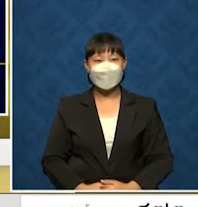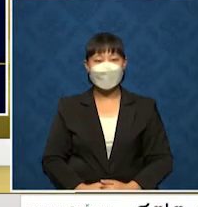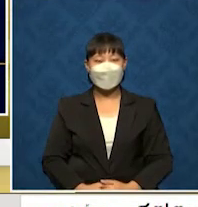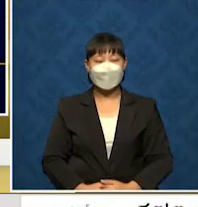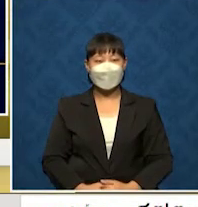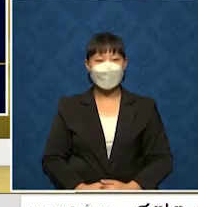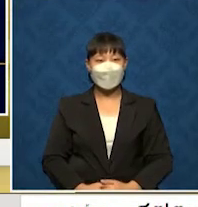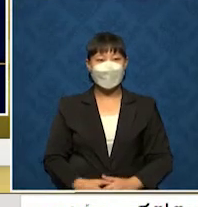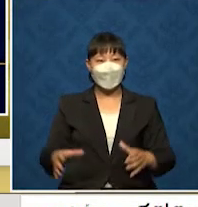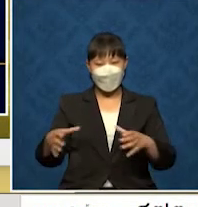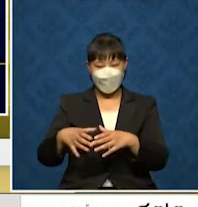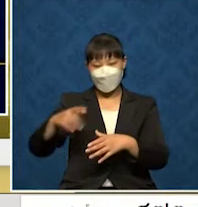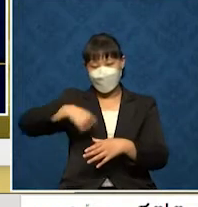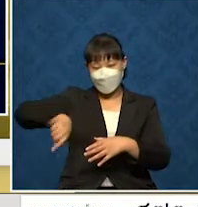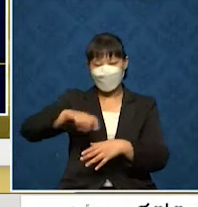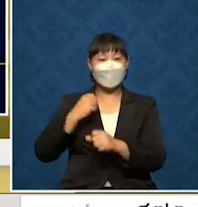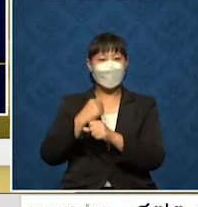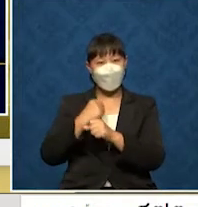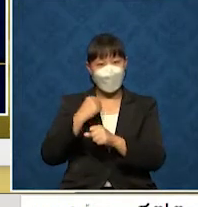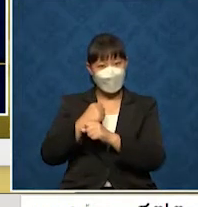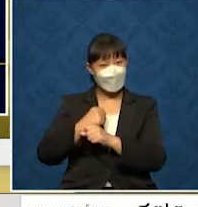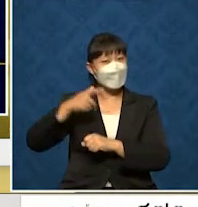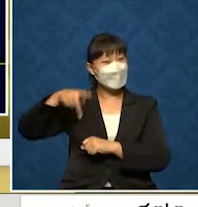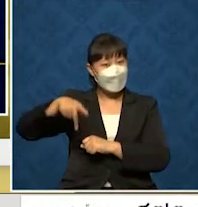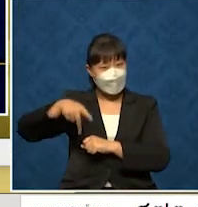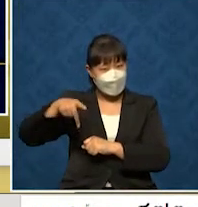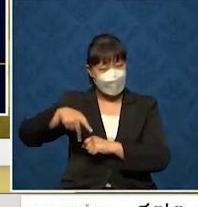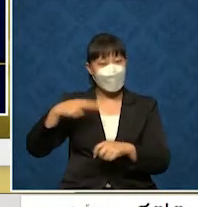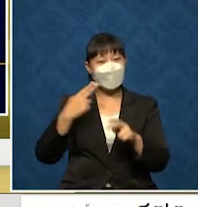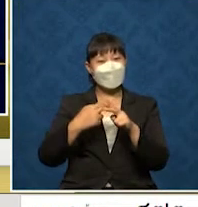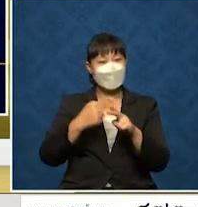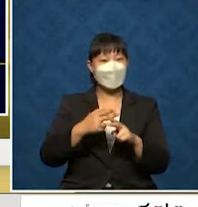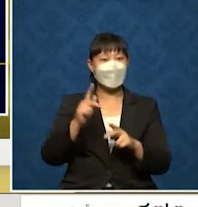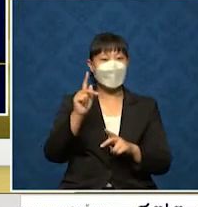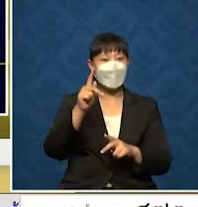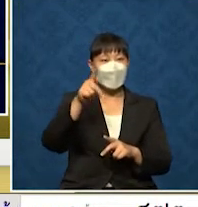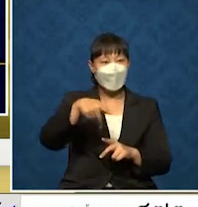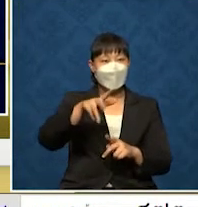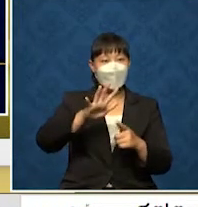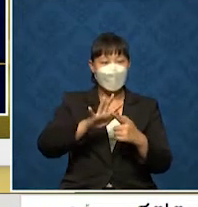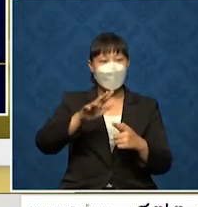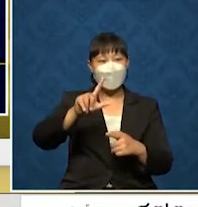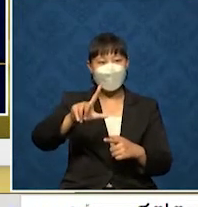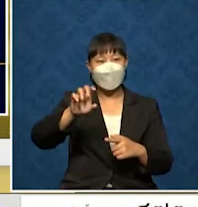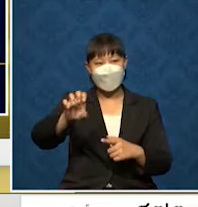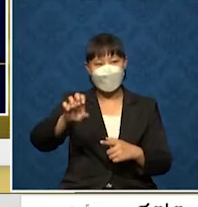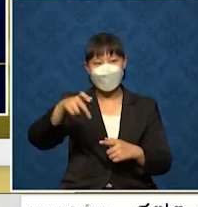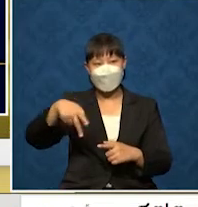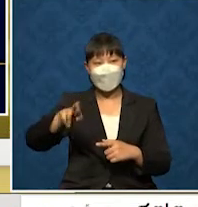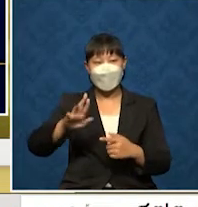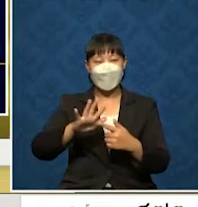คณะทำงานพิเศษที่ชื่อพารีปราบยาเป็นการบูรณา